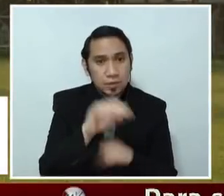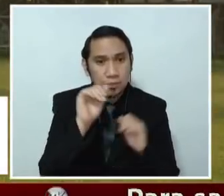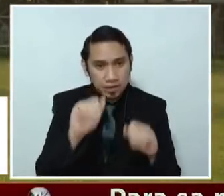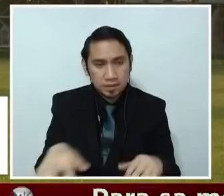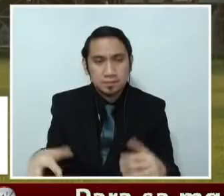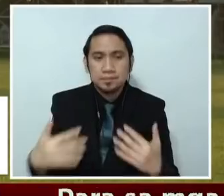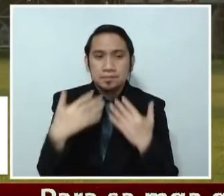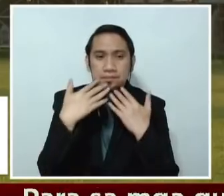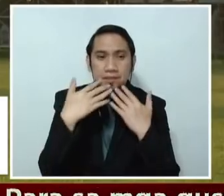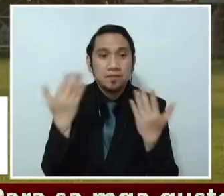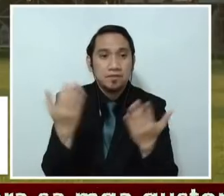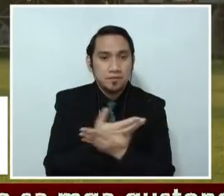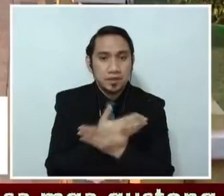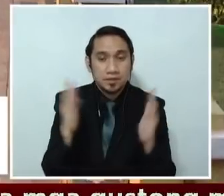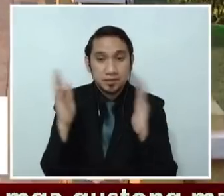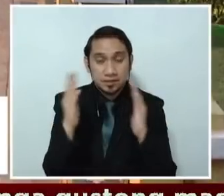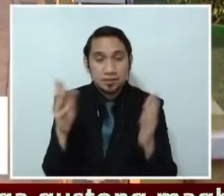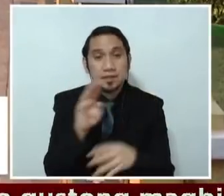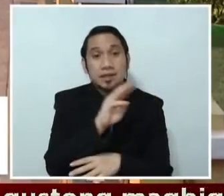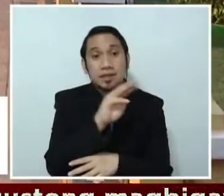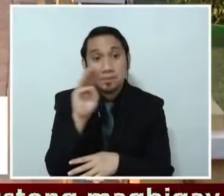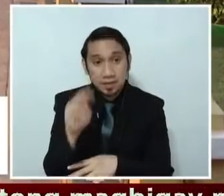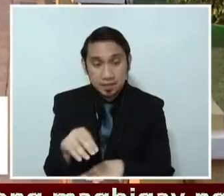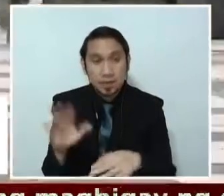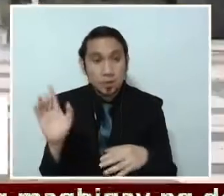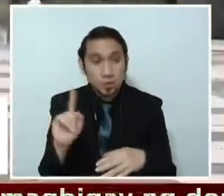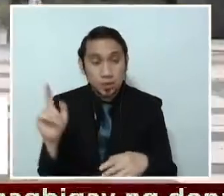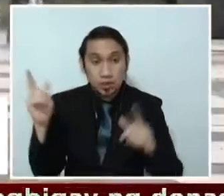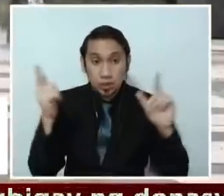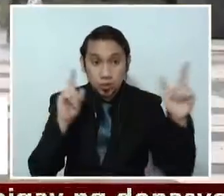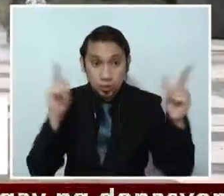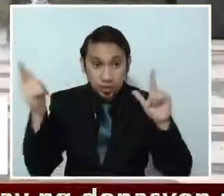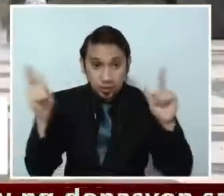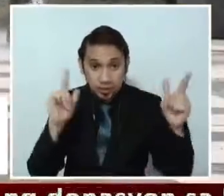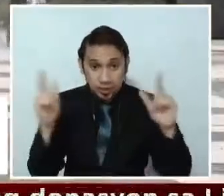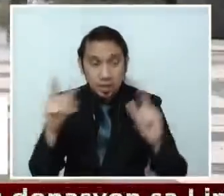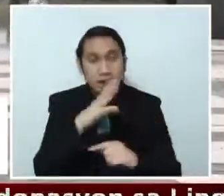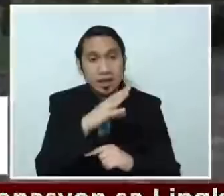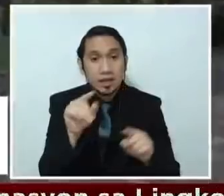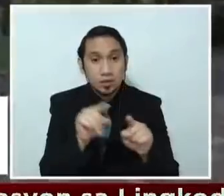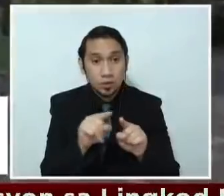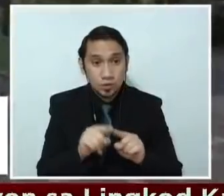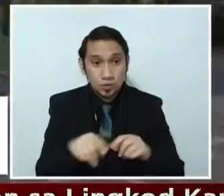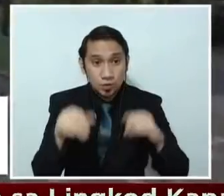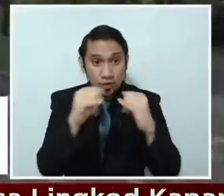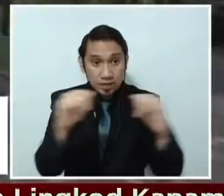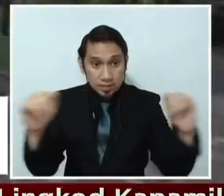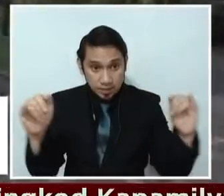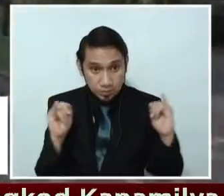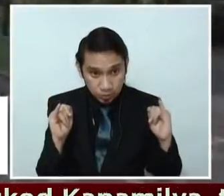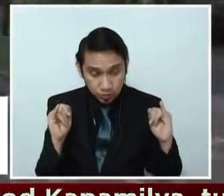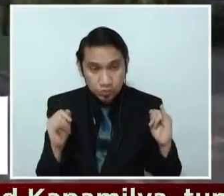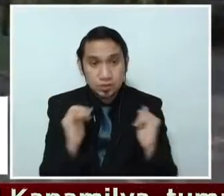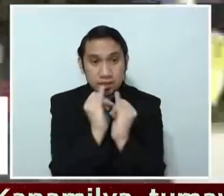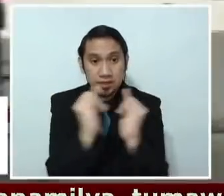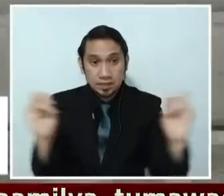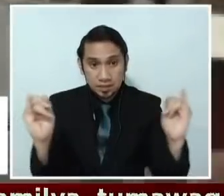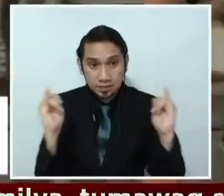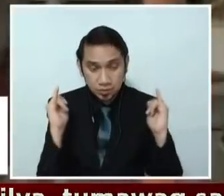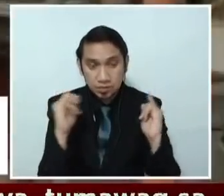Sa Manila, patok noon pa man na pasyalan ang Luneta, gayon din ang Intramuros at syempre ang